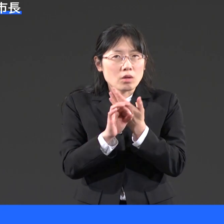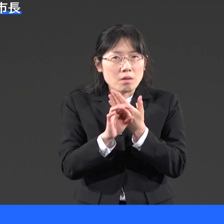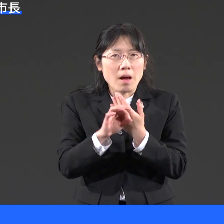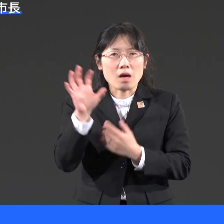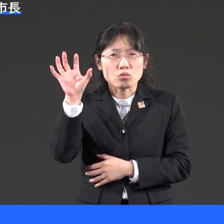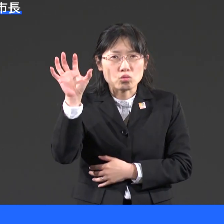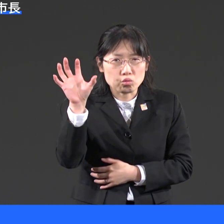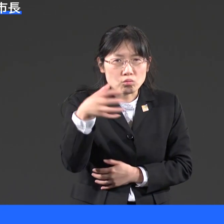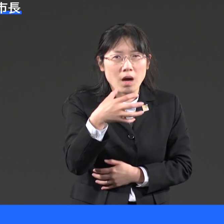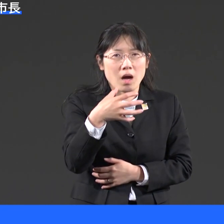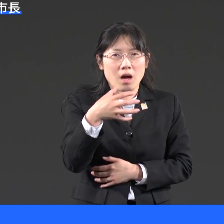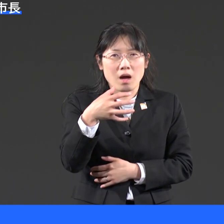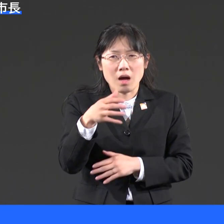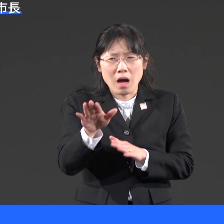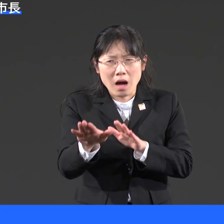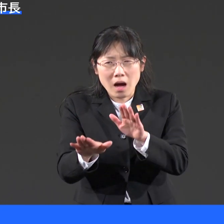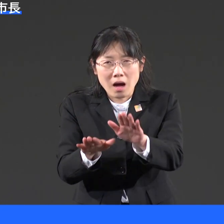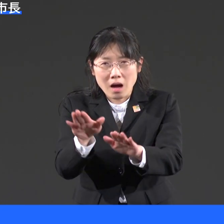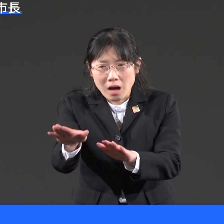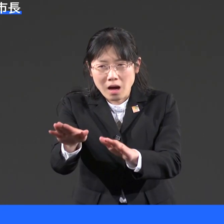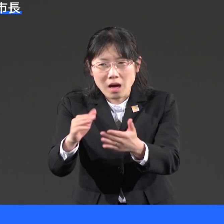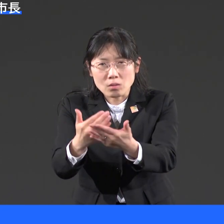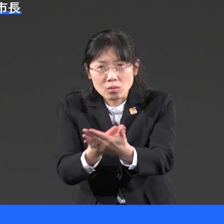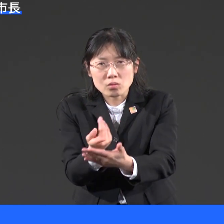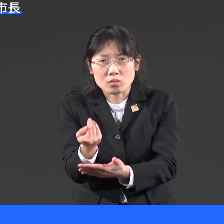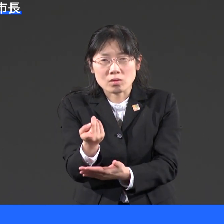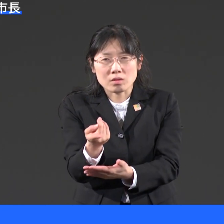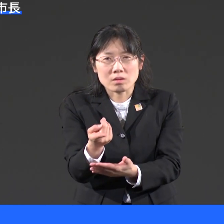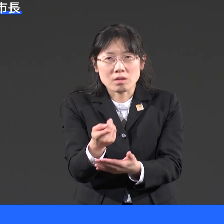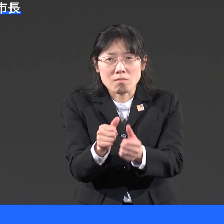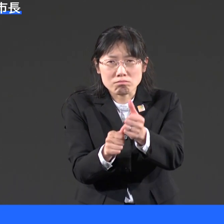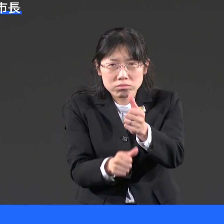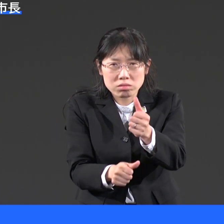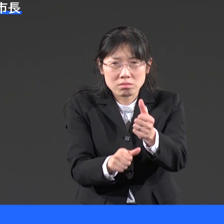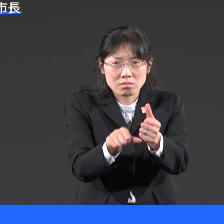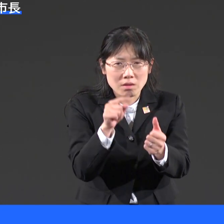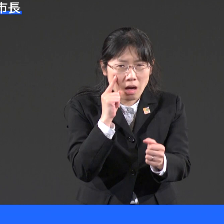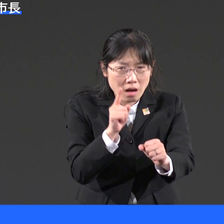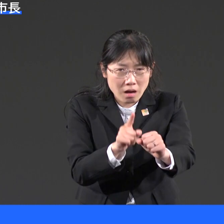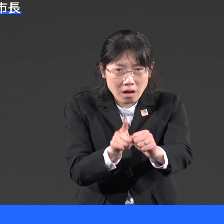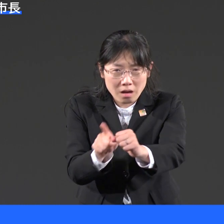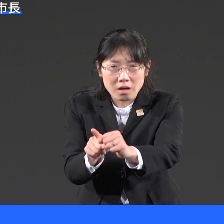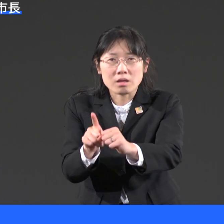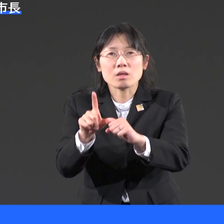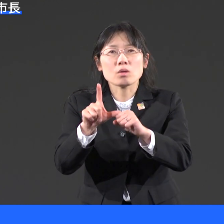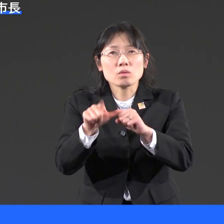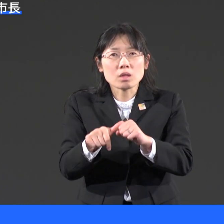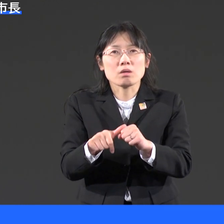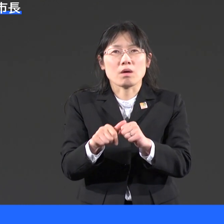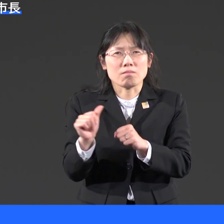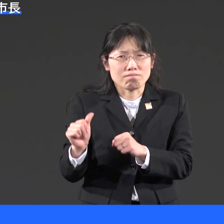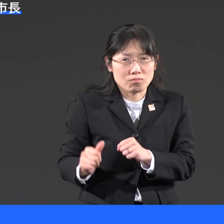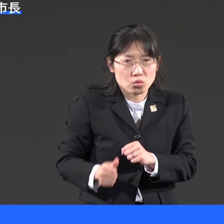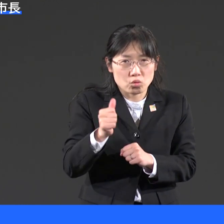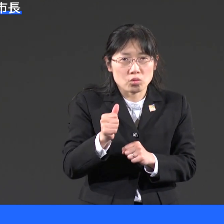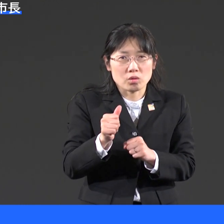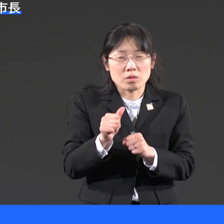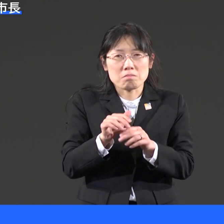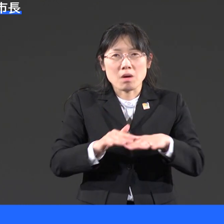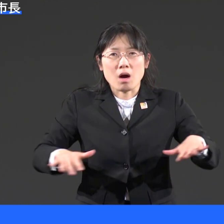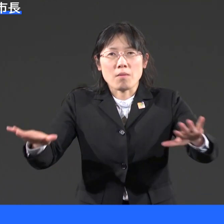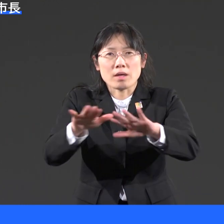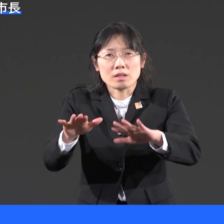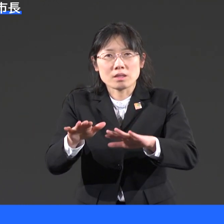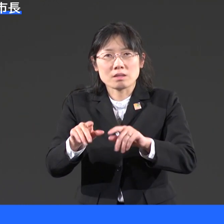の痕跡、足跡だとか糞だとかが発見した場合、された場合には直ちに周辺にお知らせをして